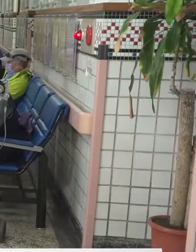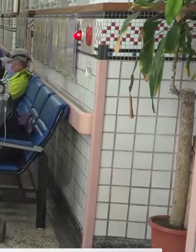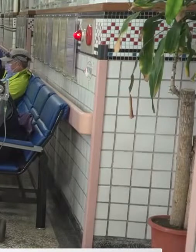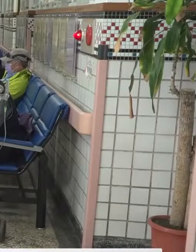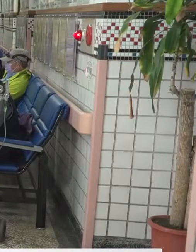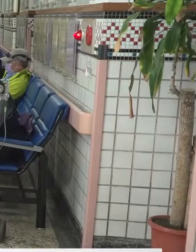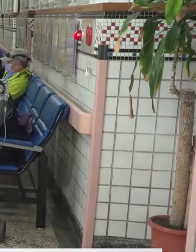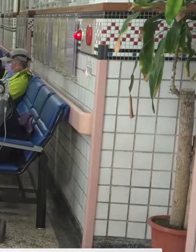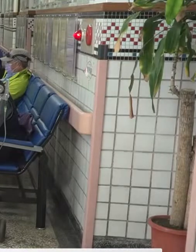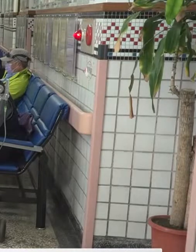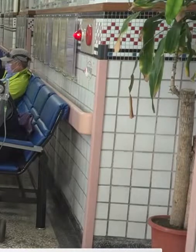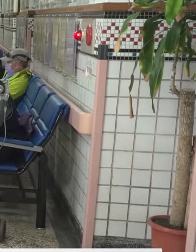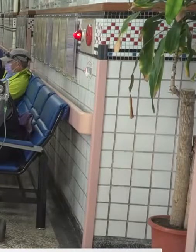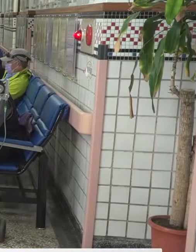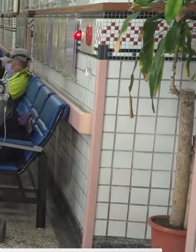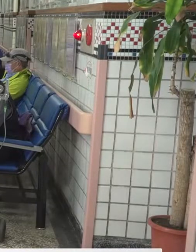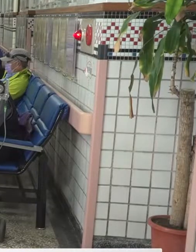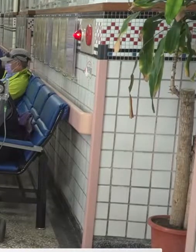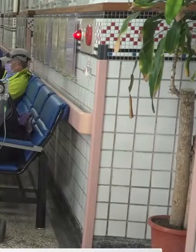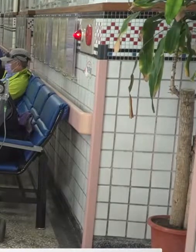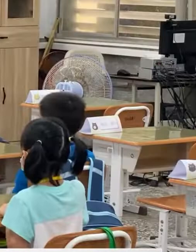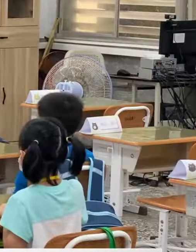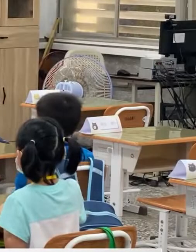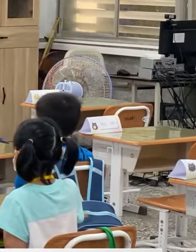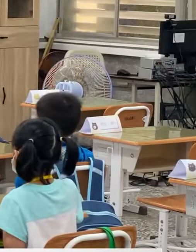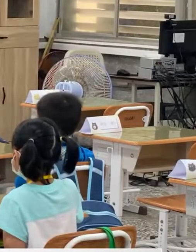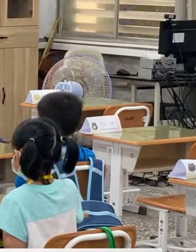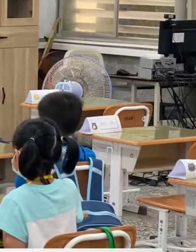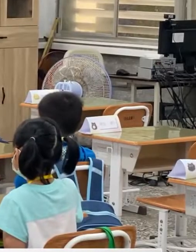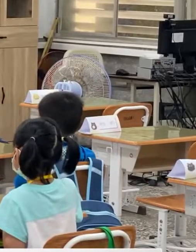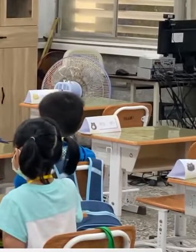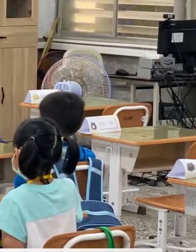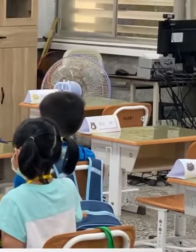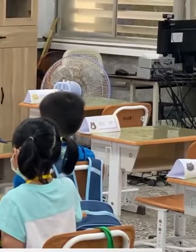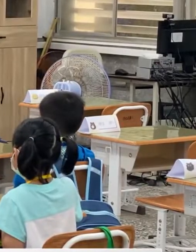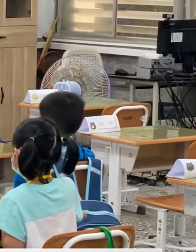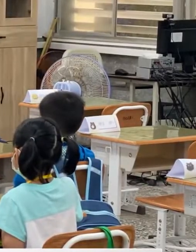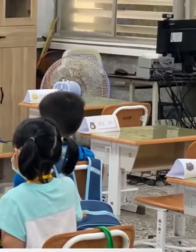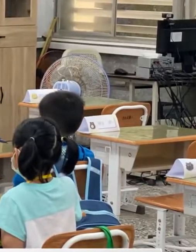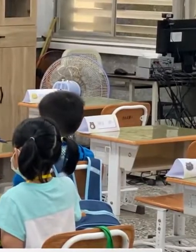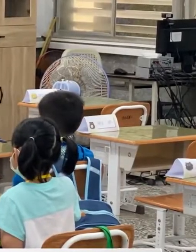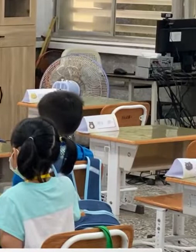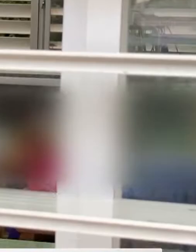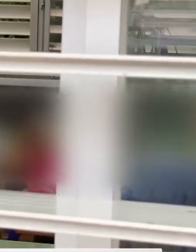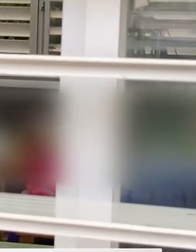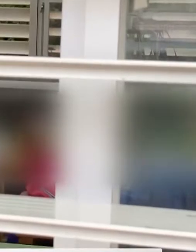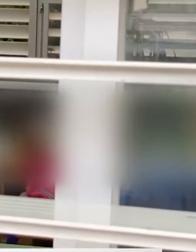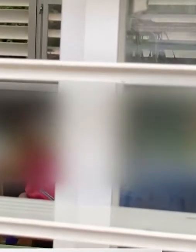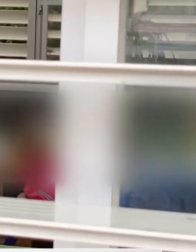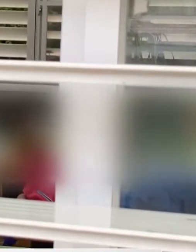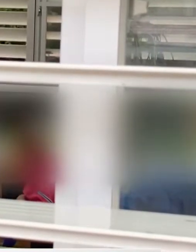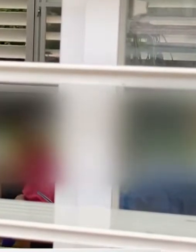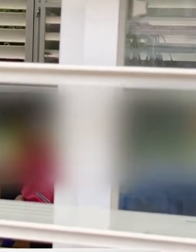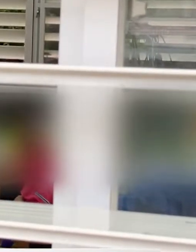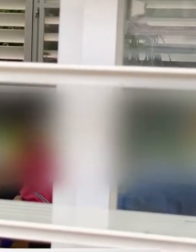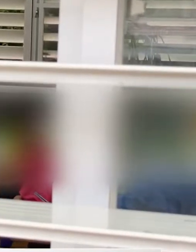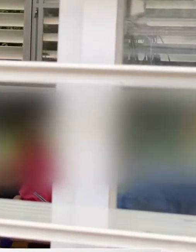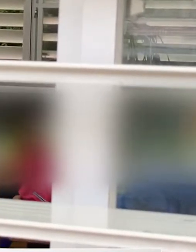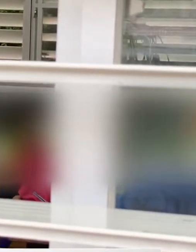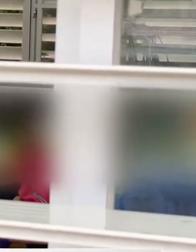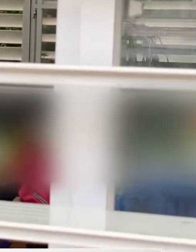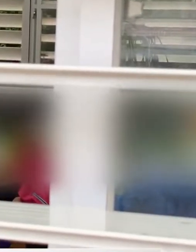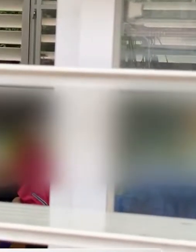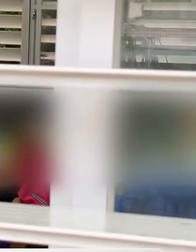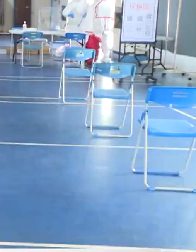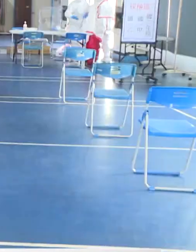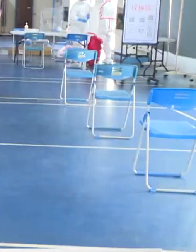有5例死亡，确诊病例单日突破20000大关。指挥官陈时中表示，疫情仍处在缓步上升